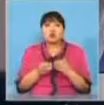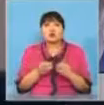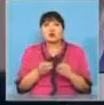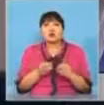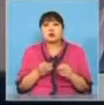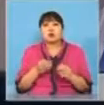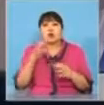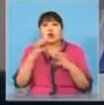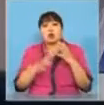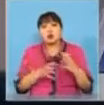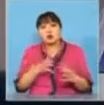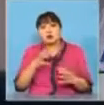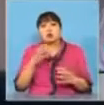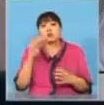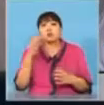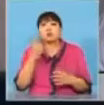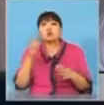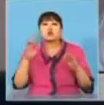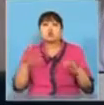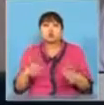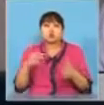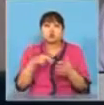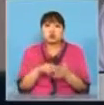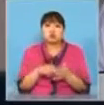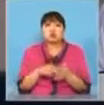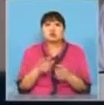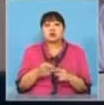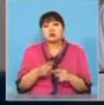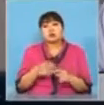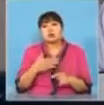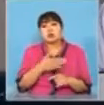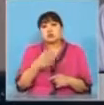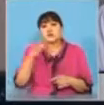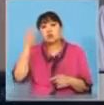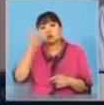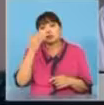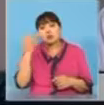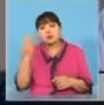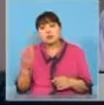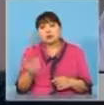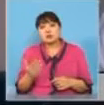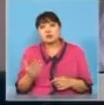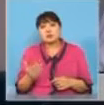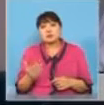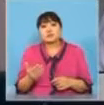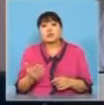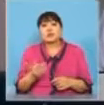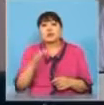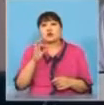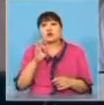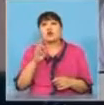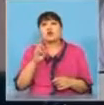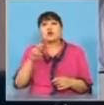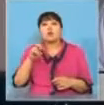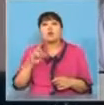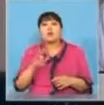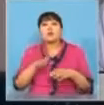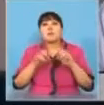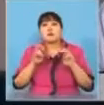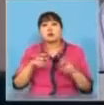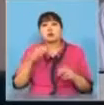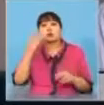бүкіл әлем бойынша бірінші орында тұр. Сондықтан біздің мақсатымыз, онкологтар,